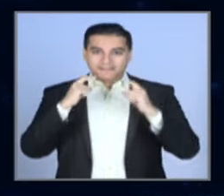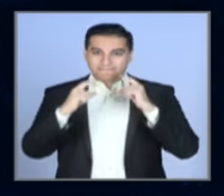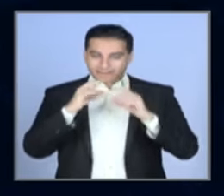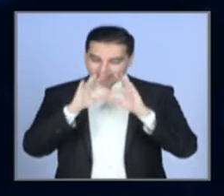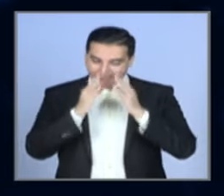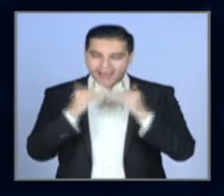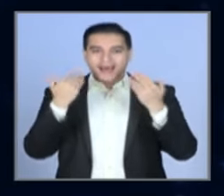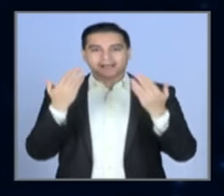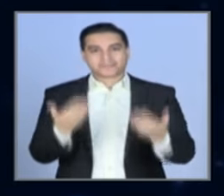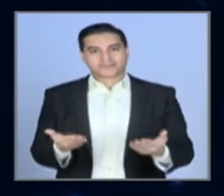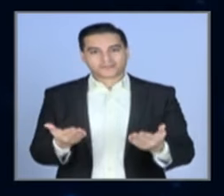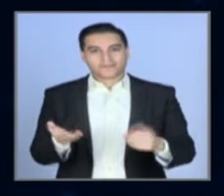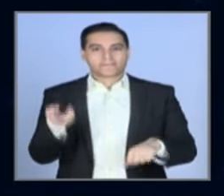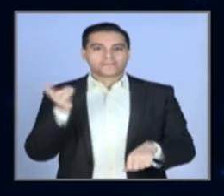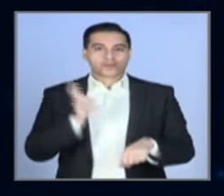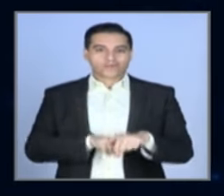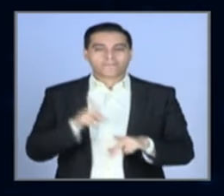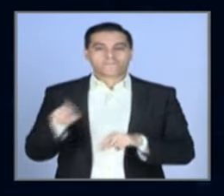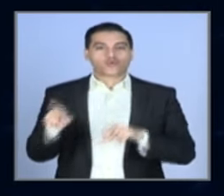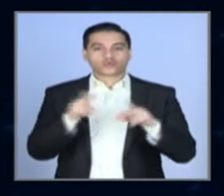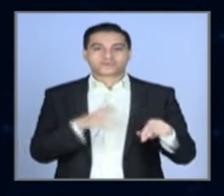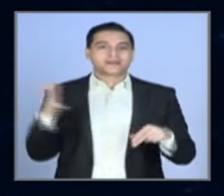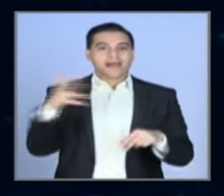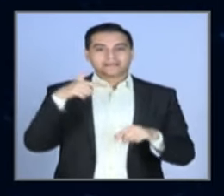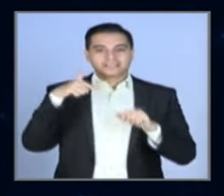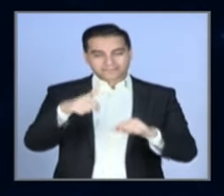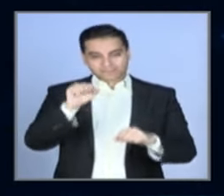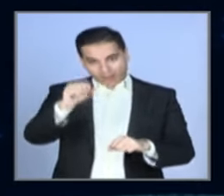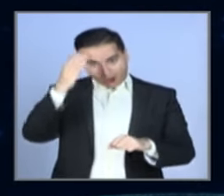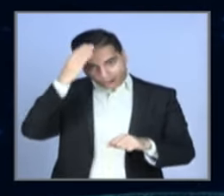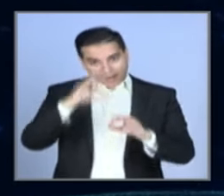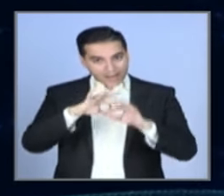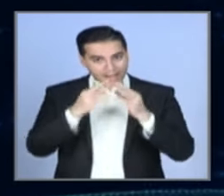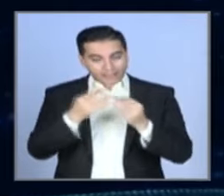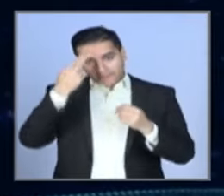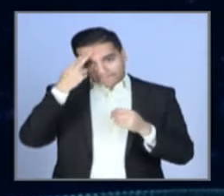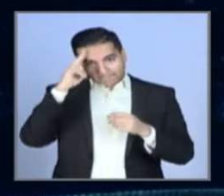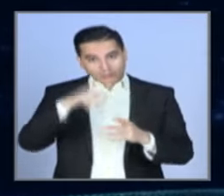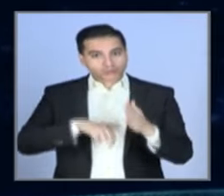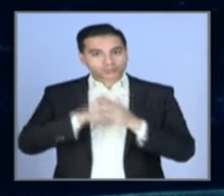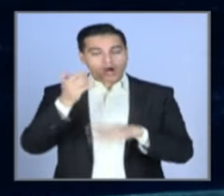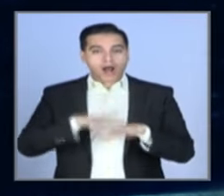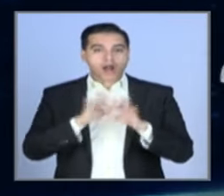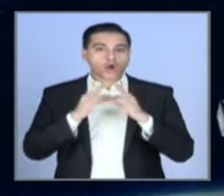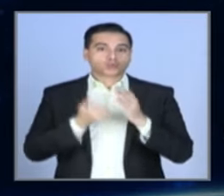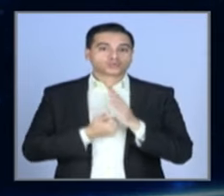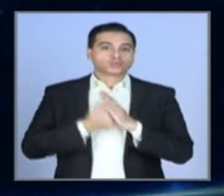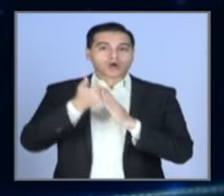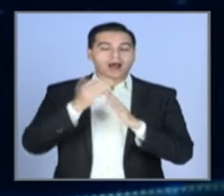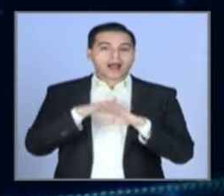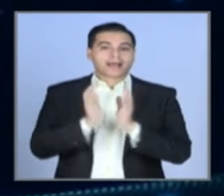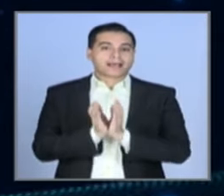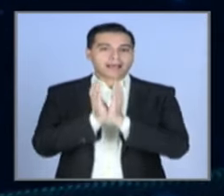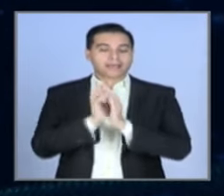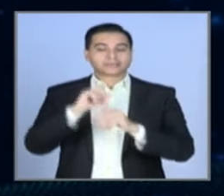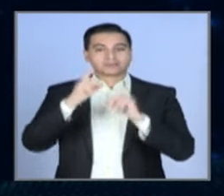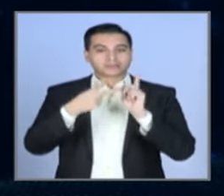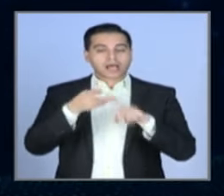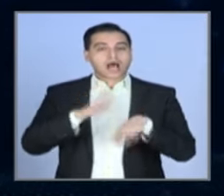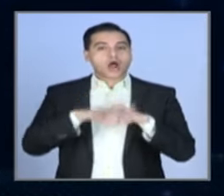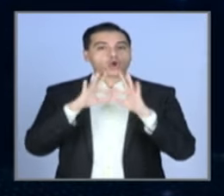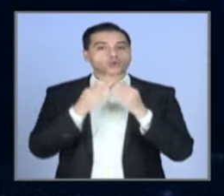المصري، بنك اهل مصر. في الموسم السادس من العباقره عائلات، مين يا ترى اللي حيفوز بكاس البطوله؟